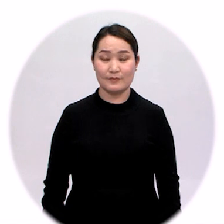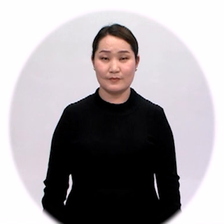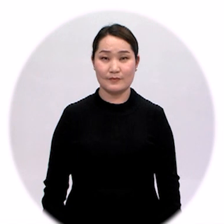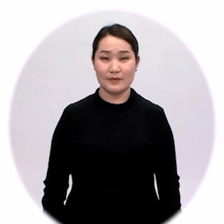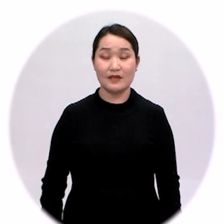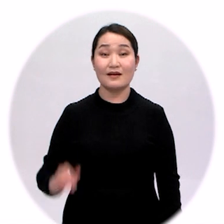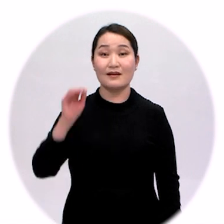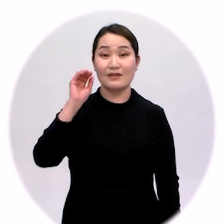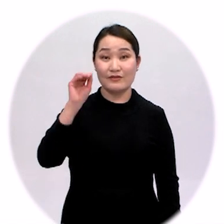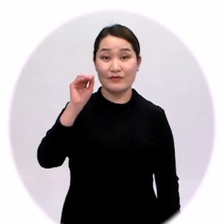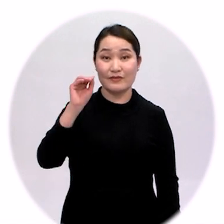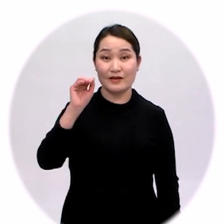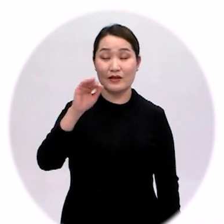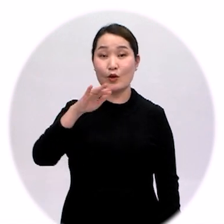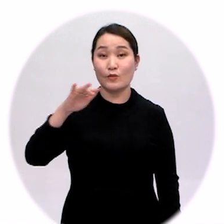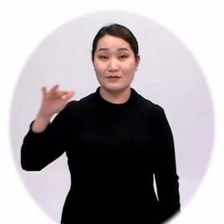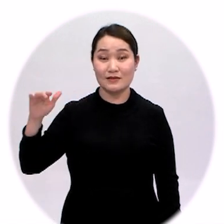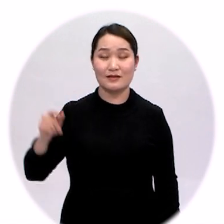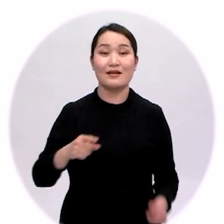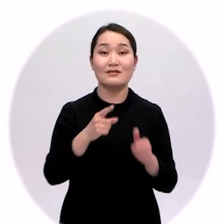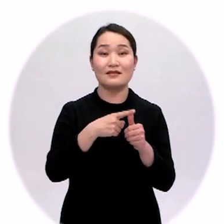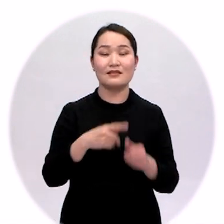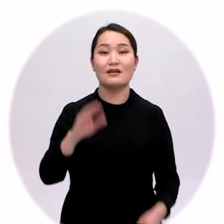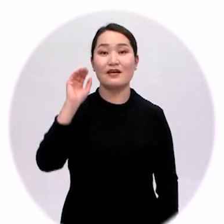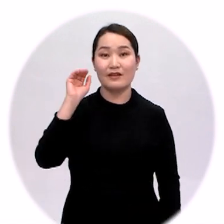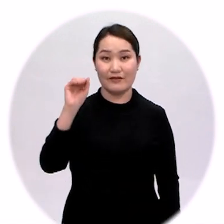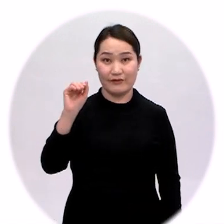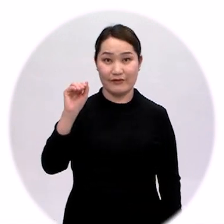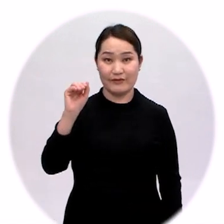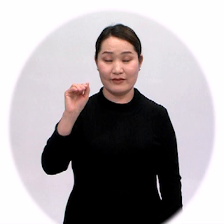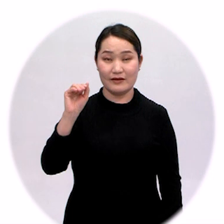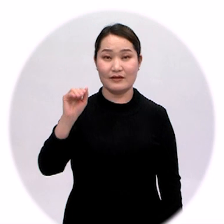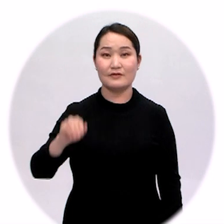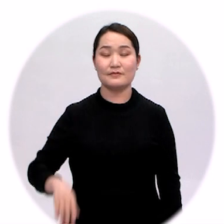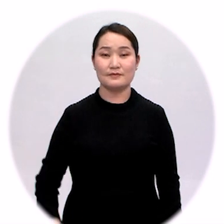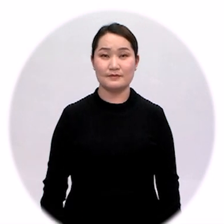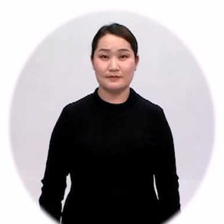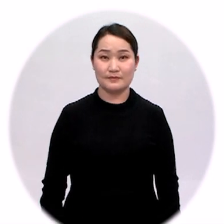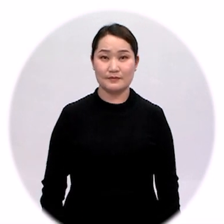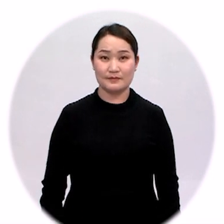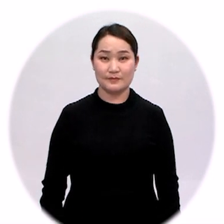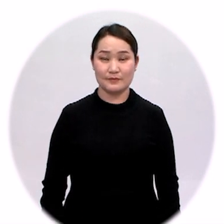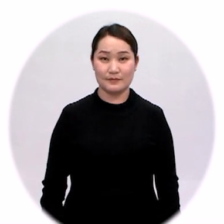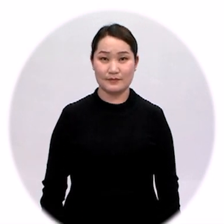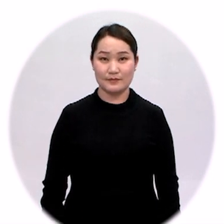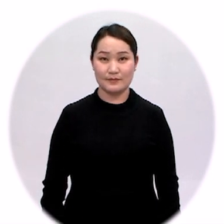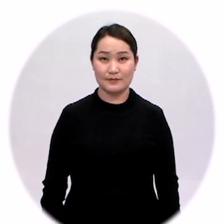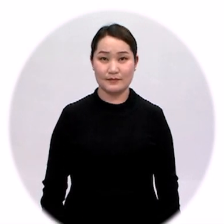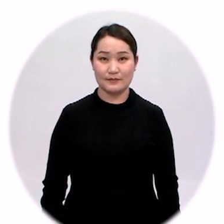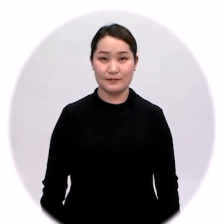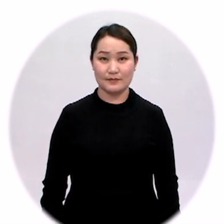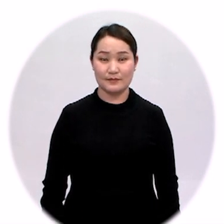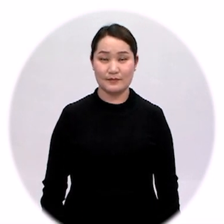дуудлага нь F, үсгийн нэр мөн адилхан F. За хүүхдүүдээ, энэ